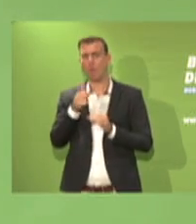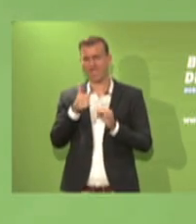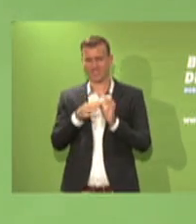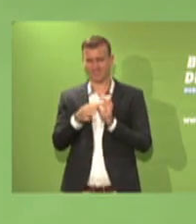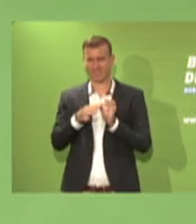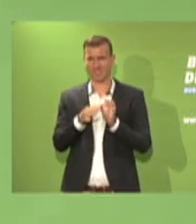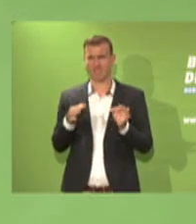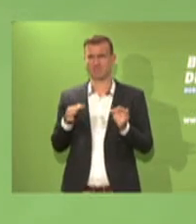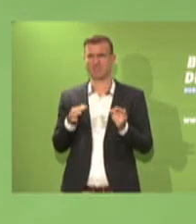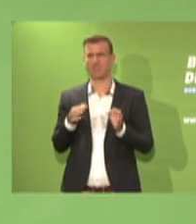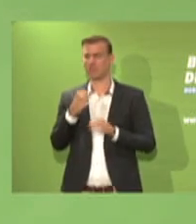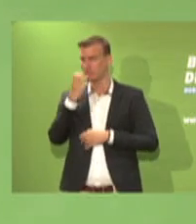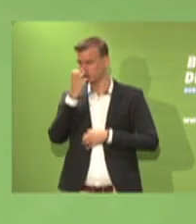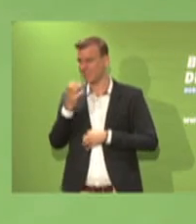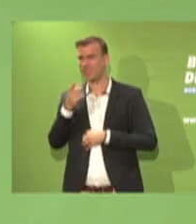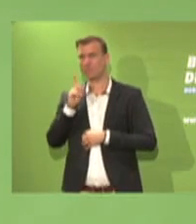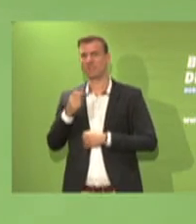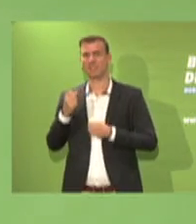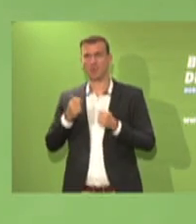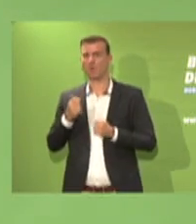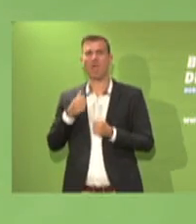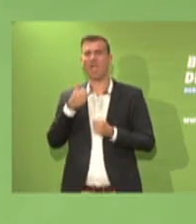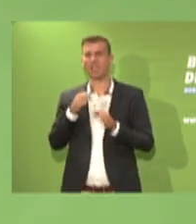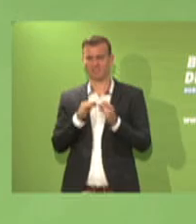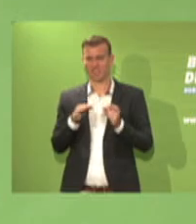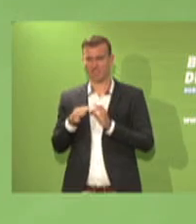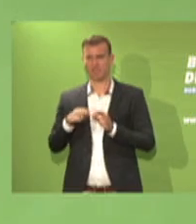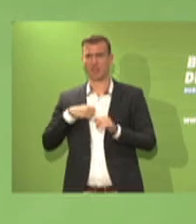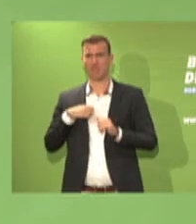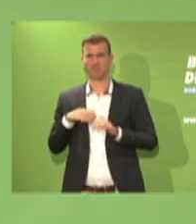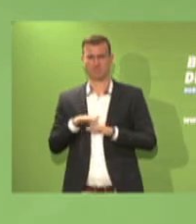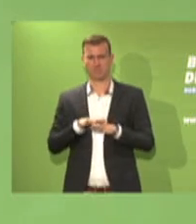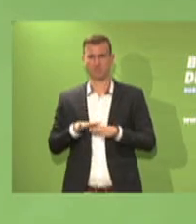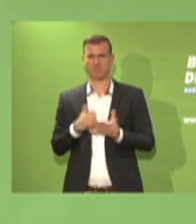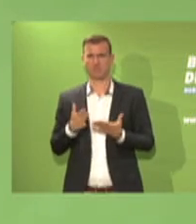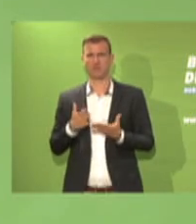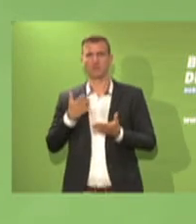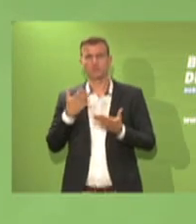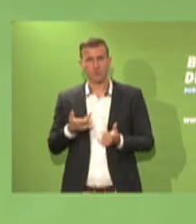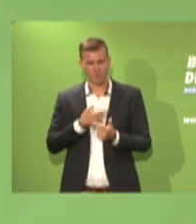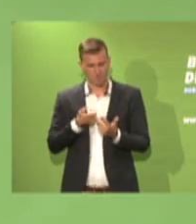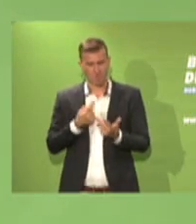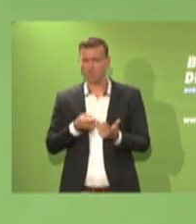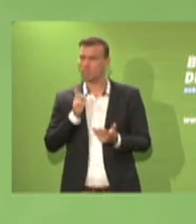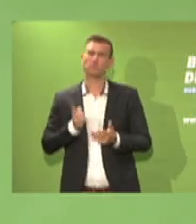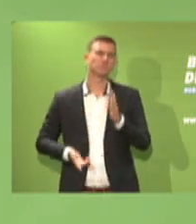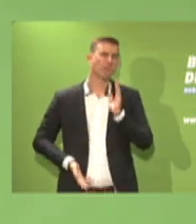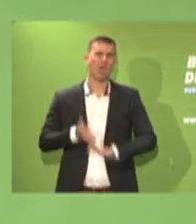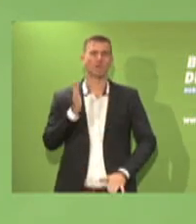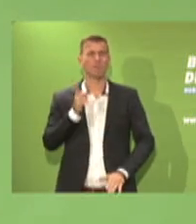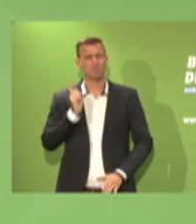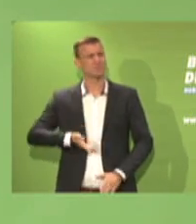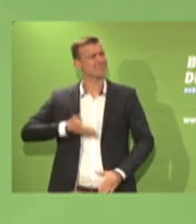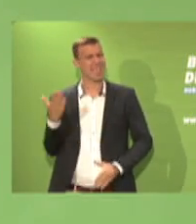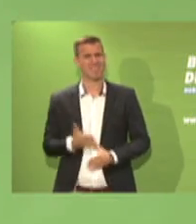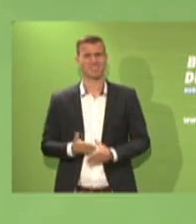ein Schwein, was mit 100 Kilo weniger als einen Quadratmeter Lebensfläche hat. Diese Dinge müssen aufhören, das müssen wir beenden.